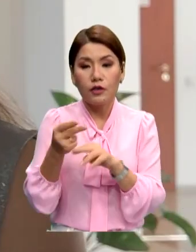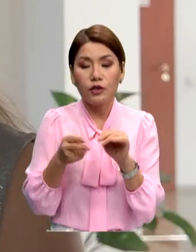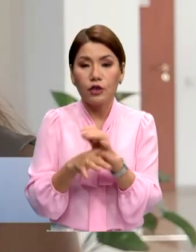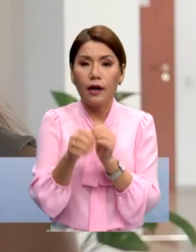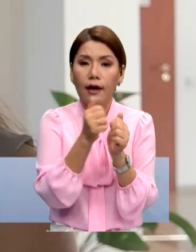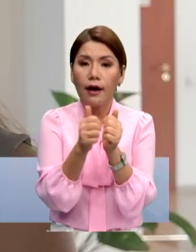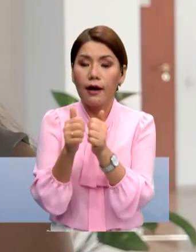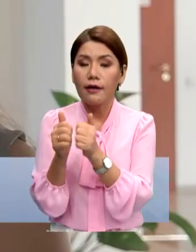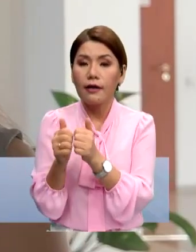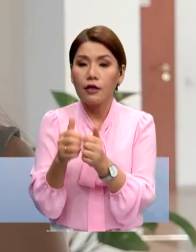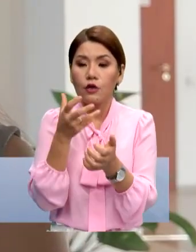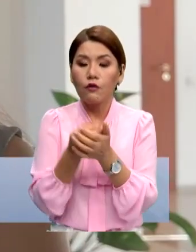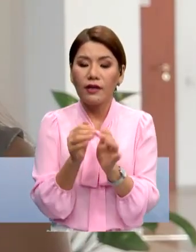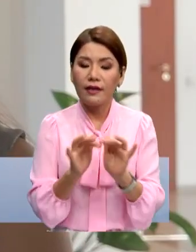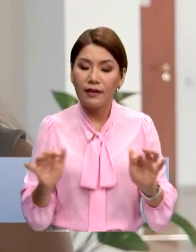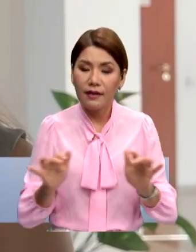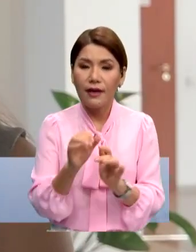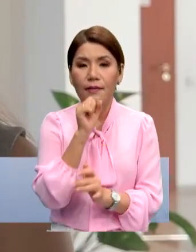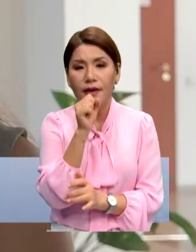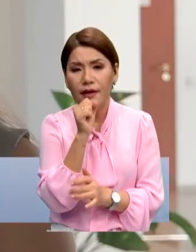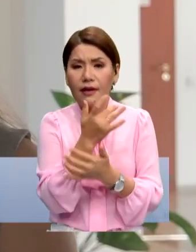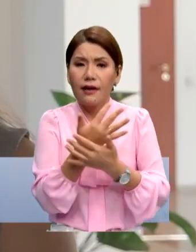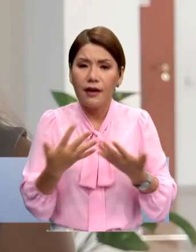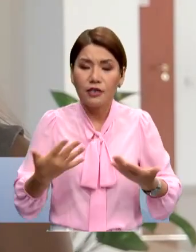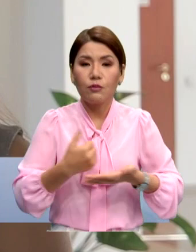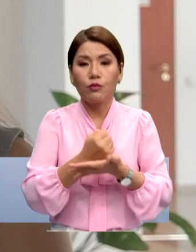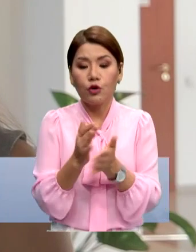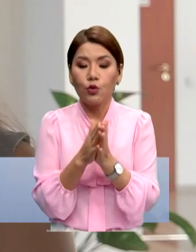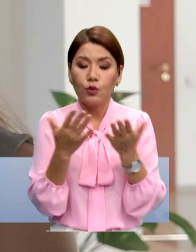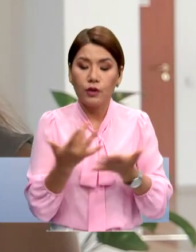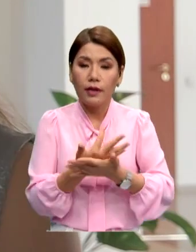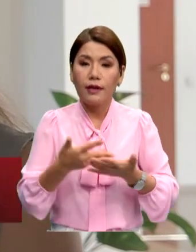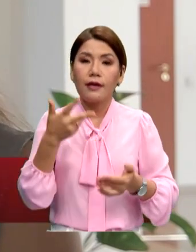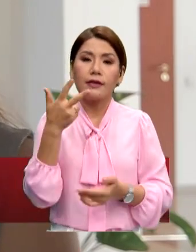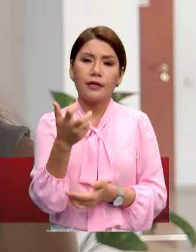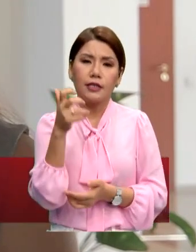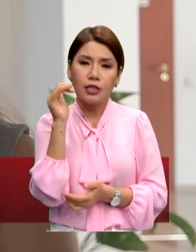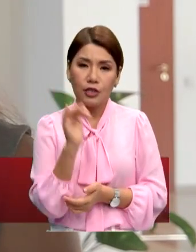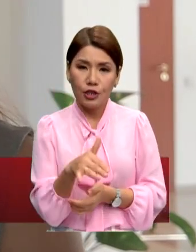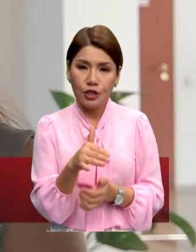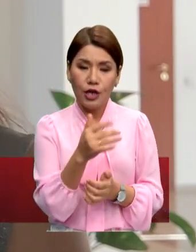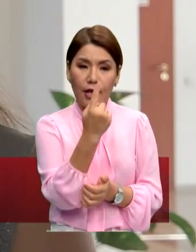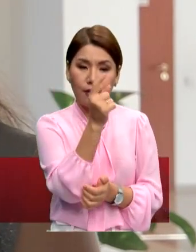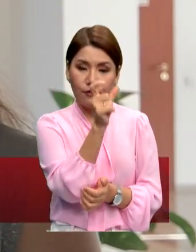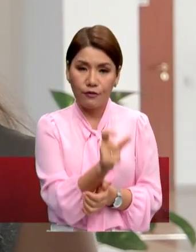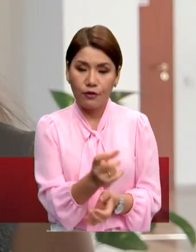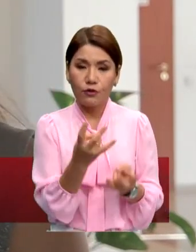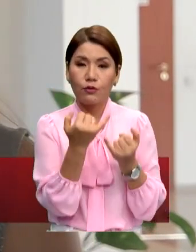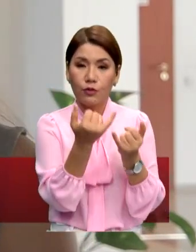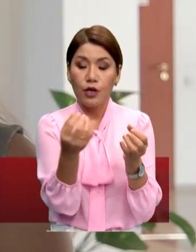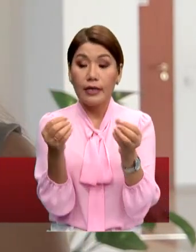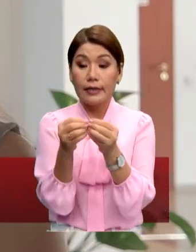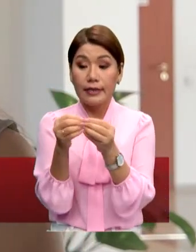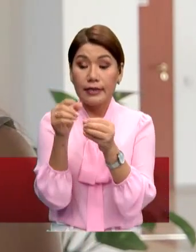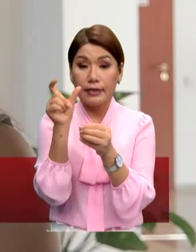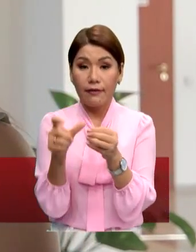для каждого, чтобы был синтезатор, микрофон, какие-то пособия учебные. Но это минимум 300 тысяч на человека. То есть 10 человек в группе,